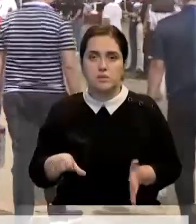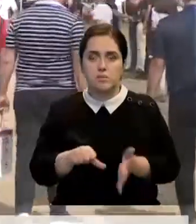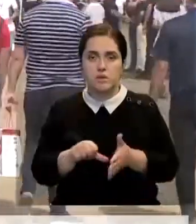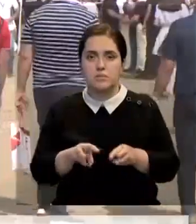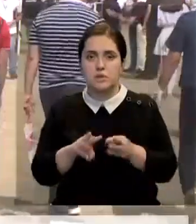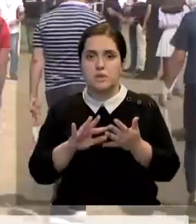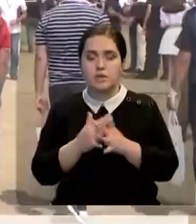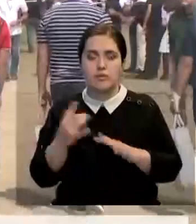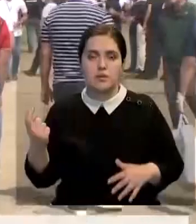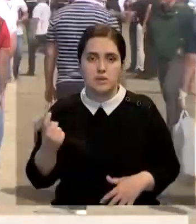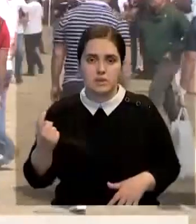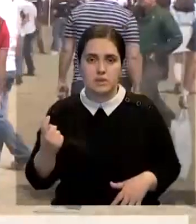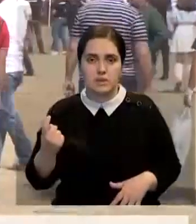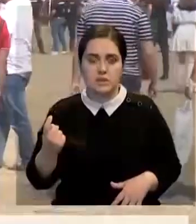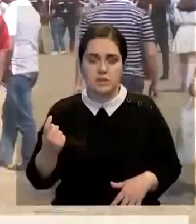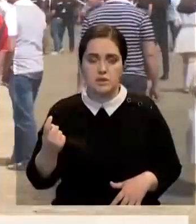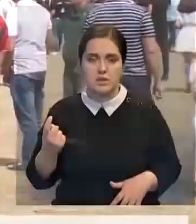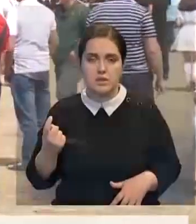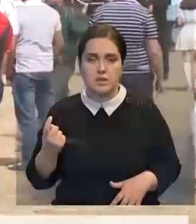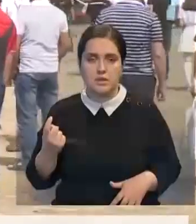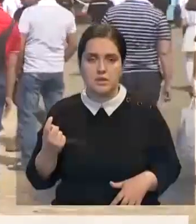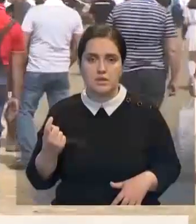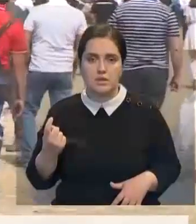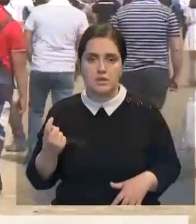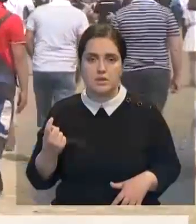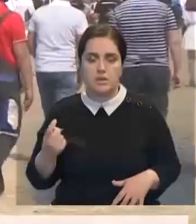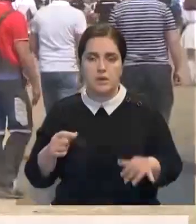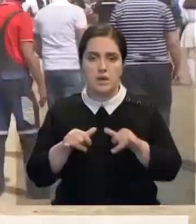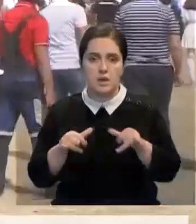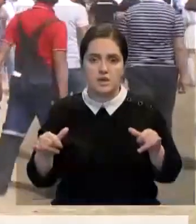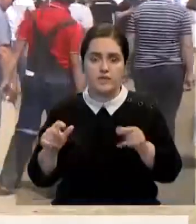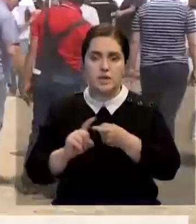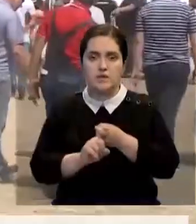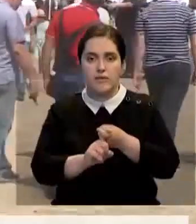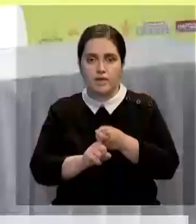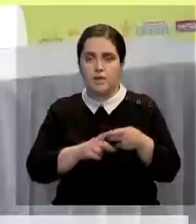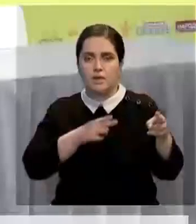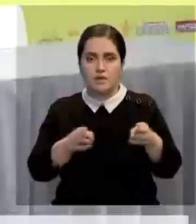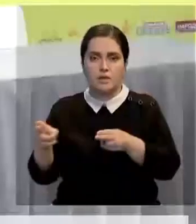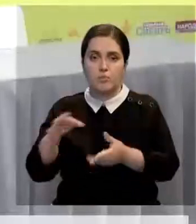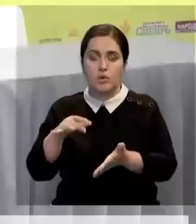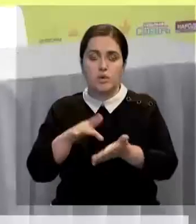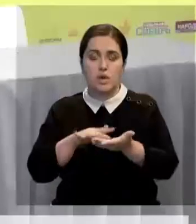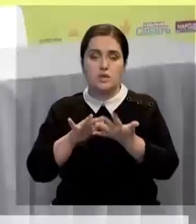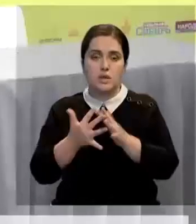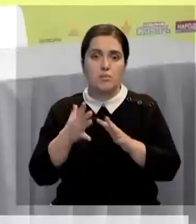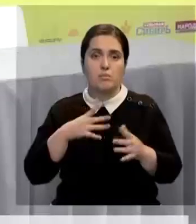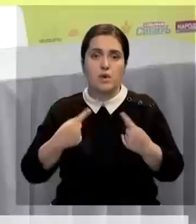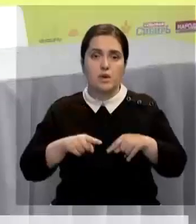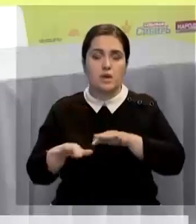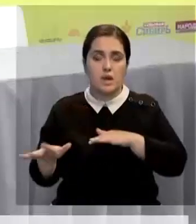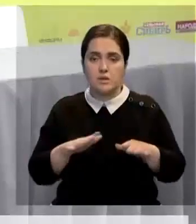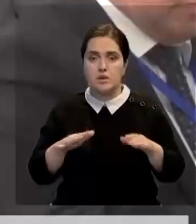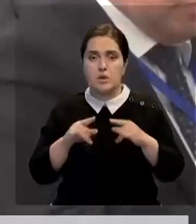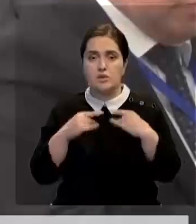Министерства сельского хозяйства, развивает связи, ездит по регионам. Для сельхозников были организованы круглые